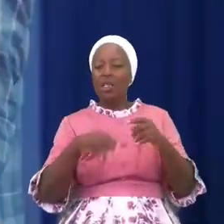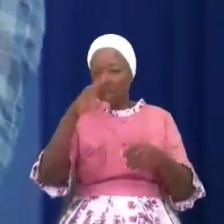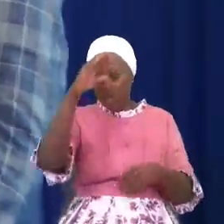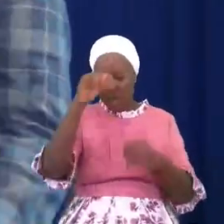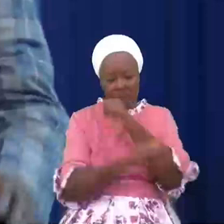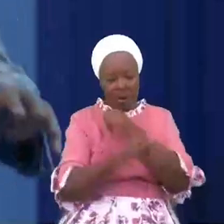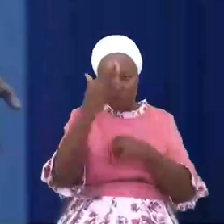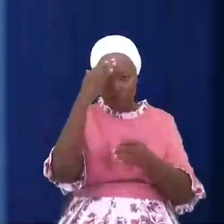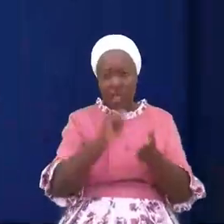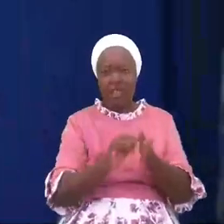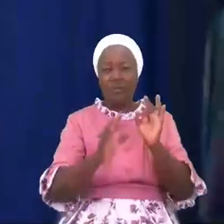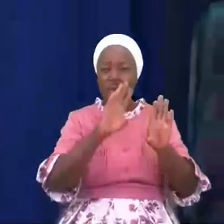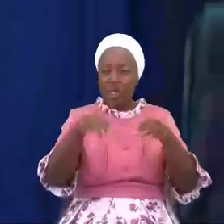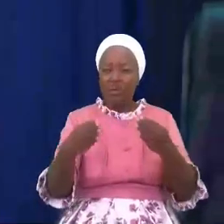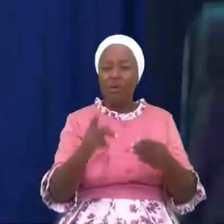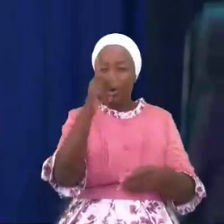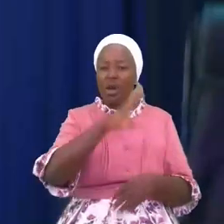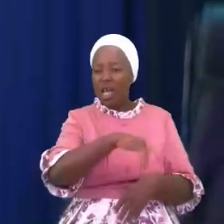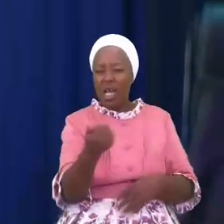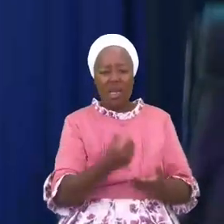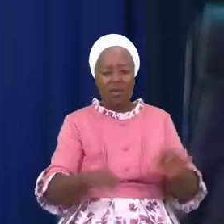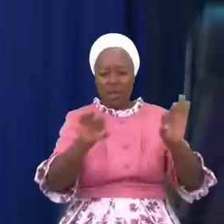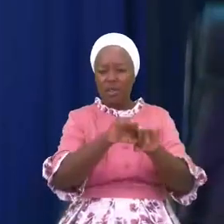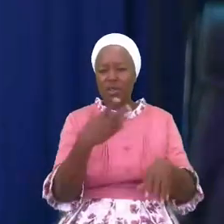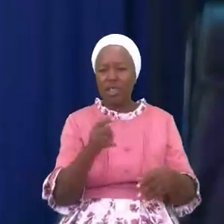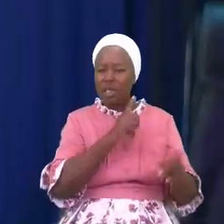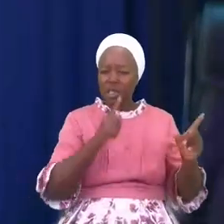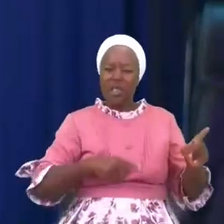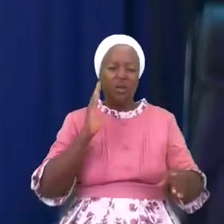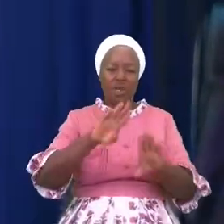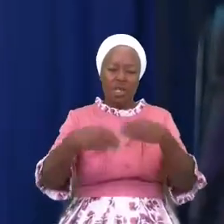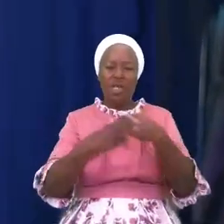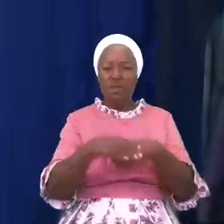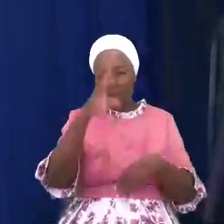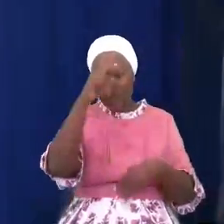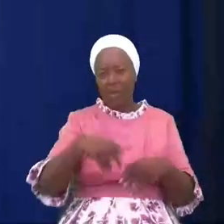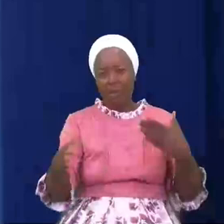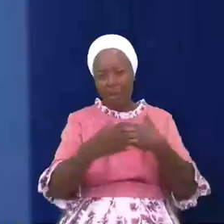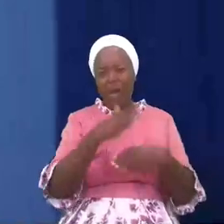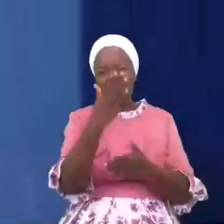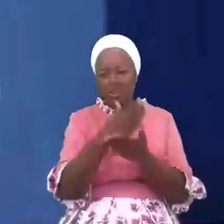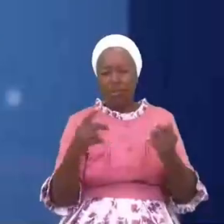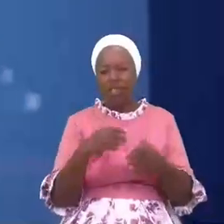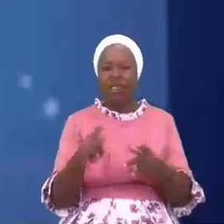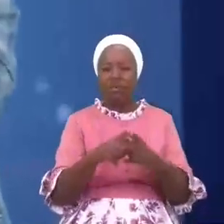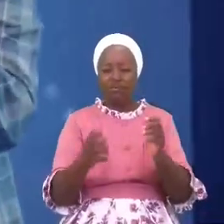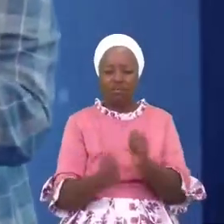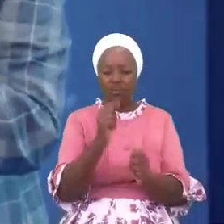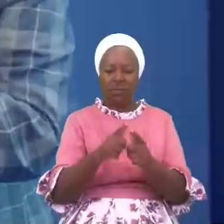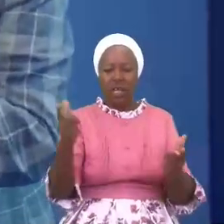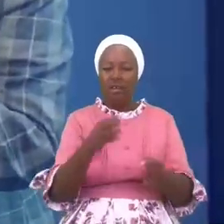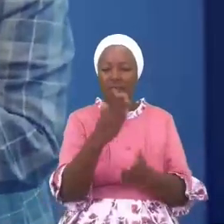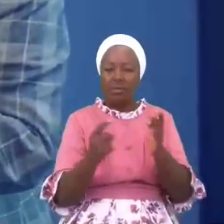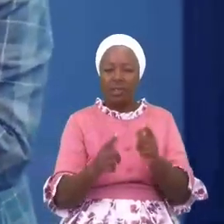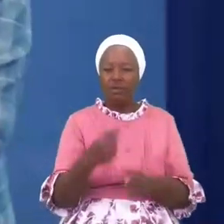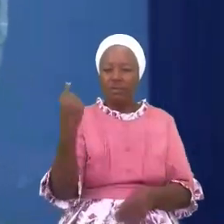donne à Dieu une chose précieuse, le Seigneur va lui retourner quelque chose de plus grand, quelque chose d'éternel,